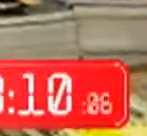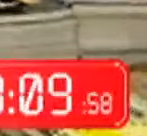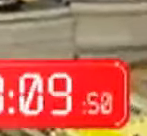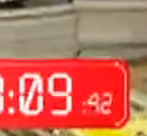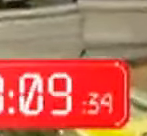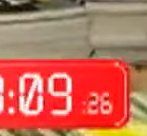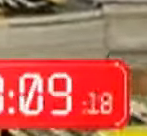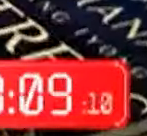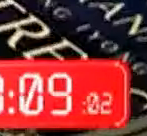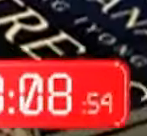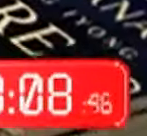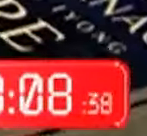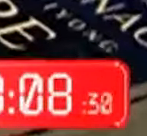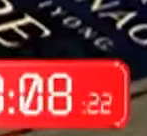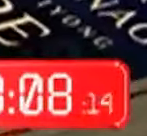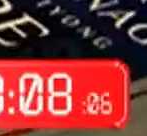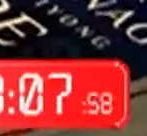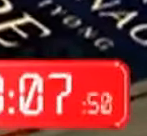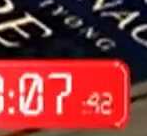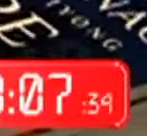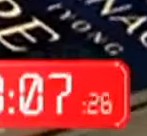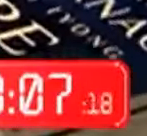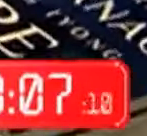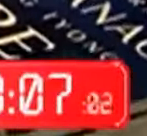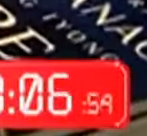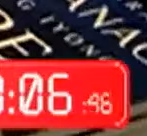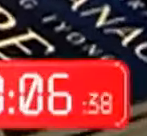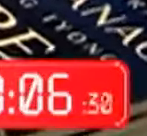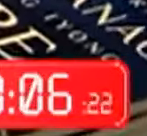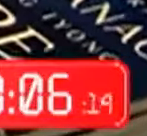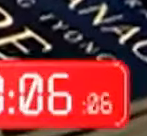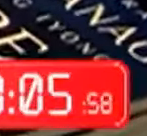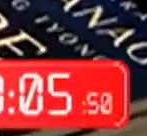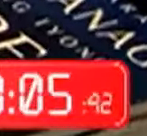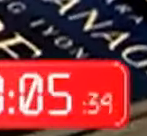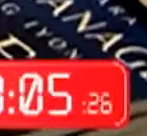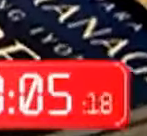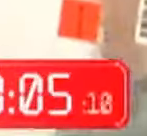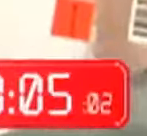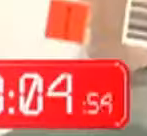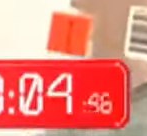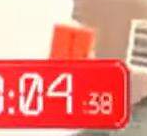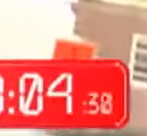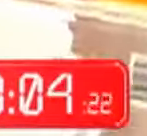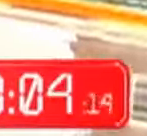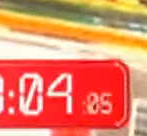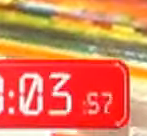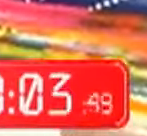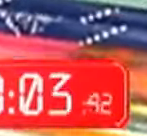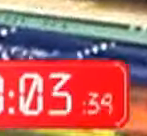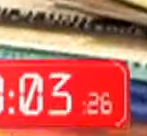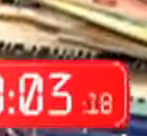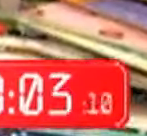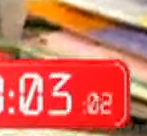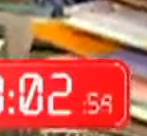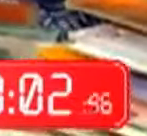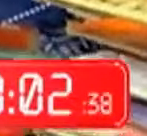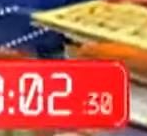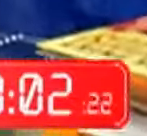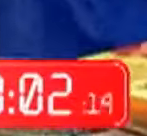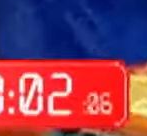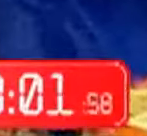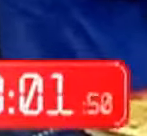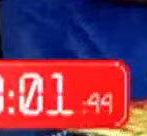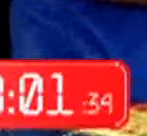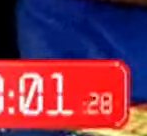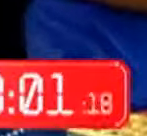makahiram ng libro. Yan ang dapat nating pagtuunan ng mas malalim na atensyon kung gusto nating gawing mas maalam ang